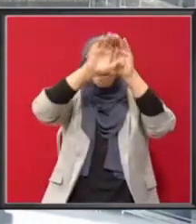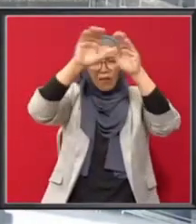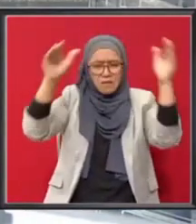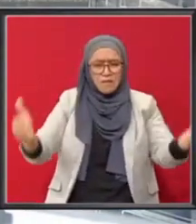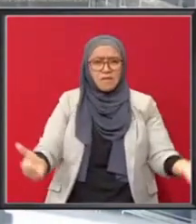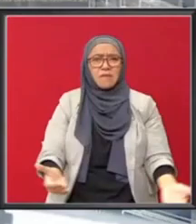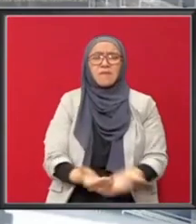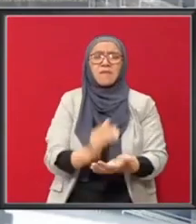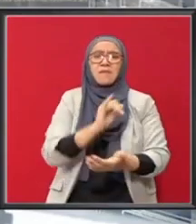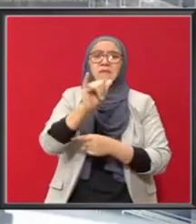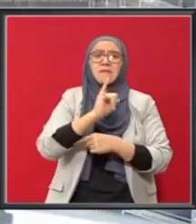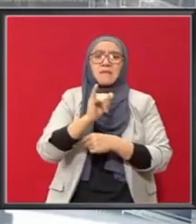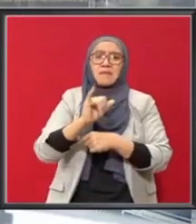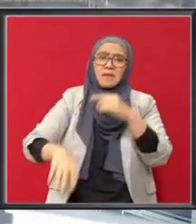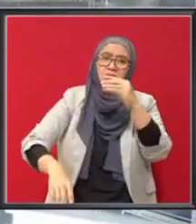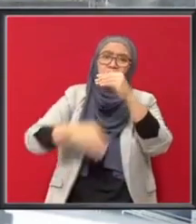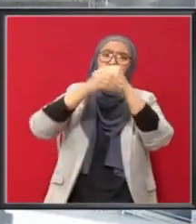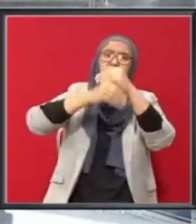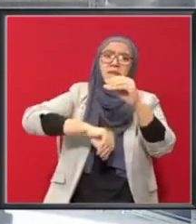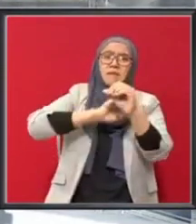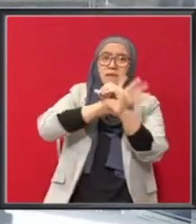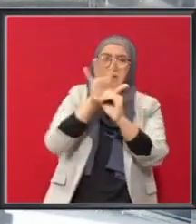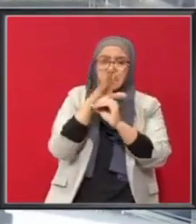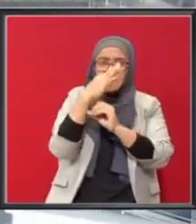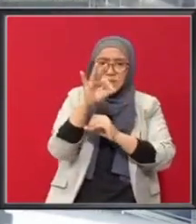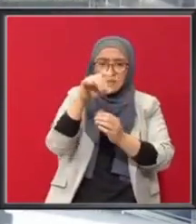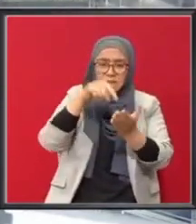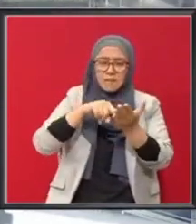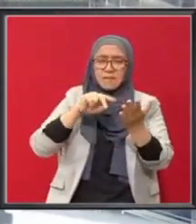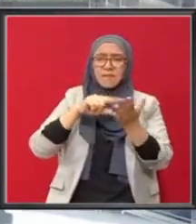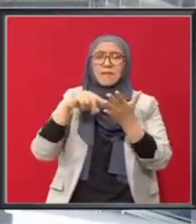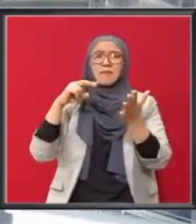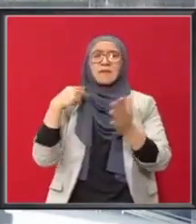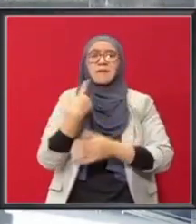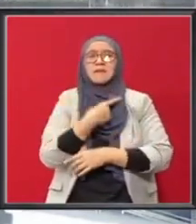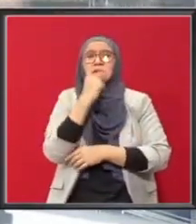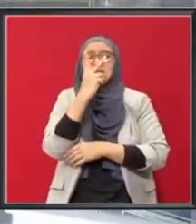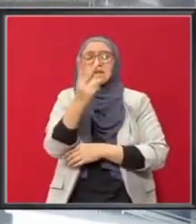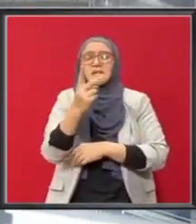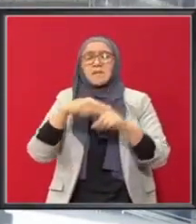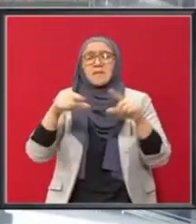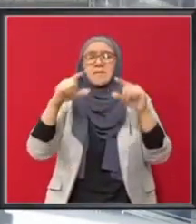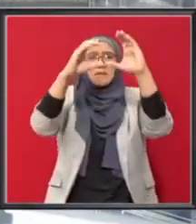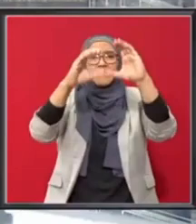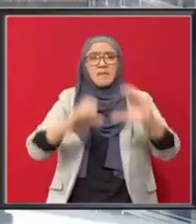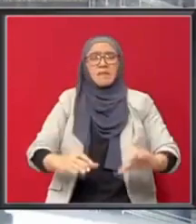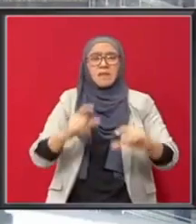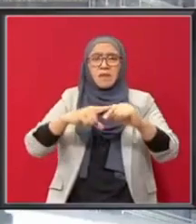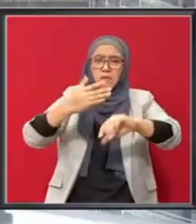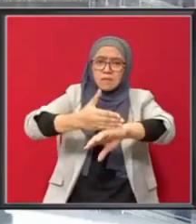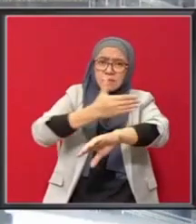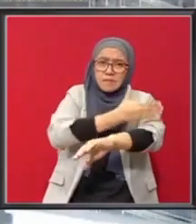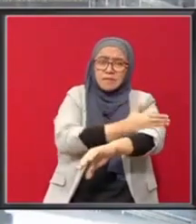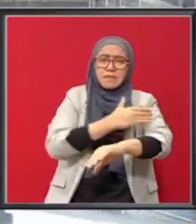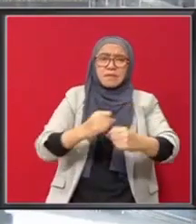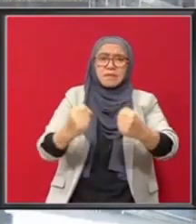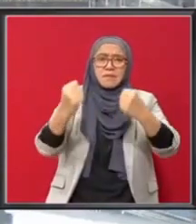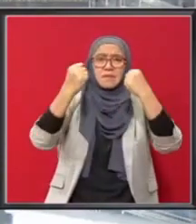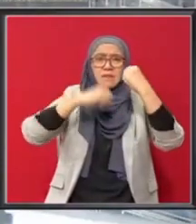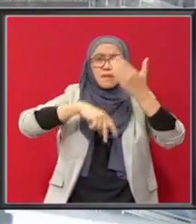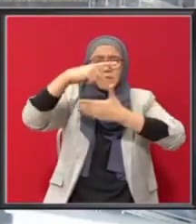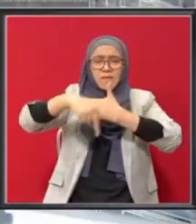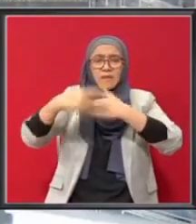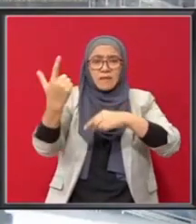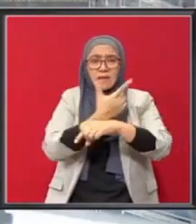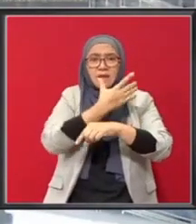komik sebelah sini kita lihat sebagai medium untuk memperkatakan program-program latihan dan peningkatan